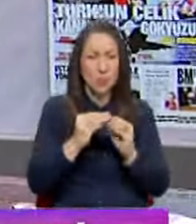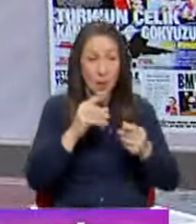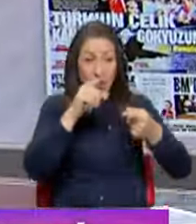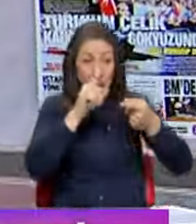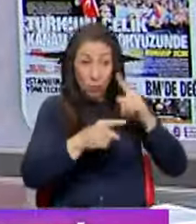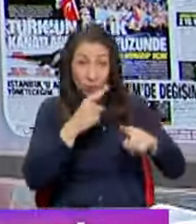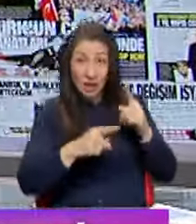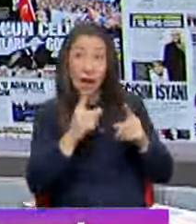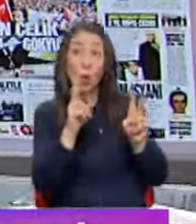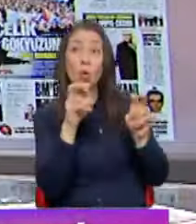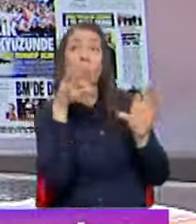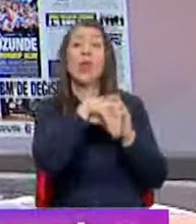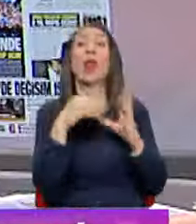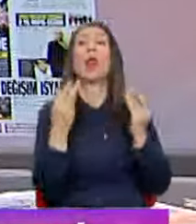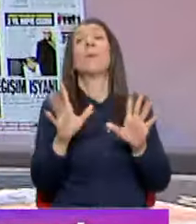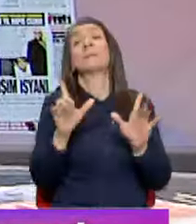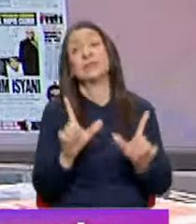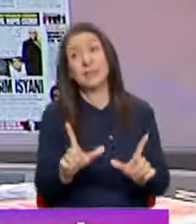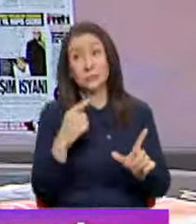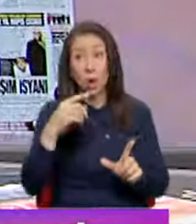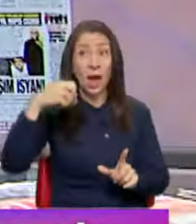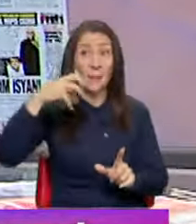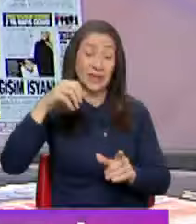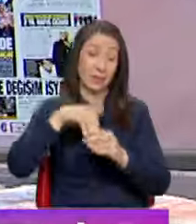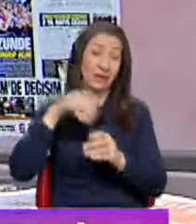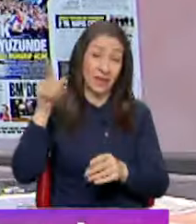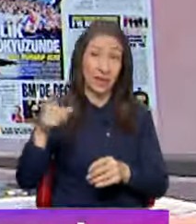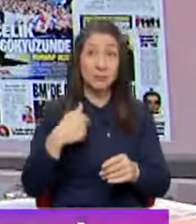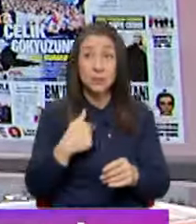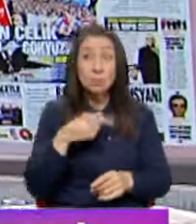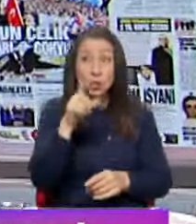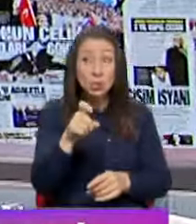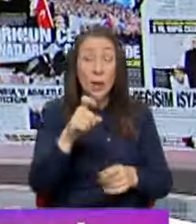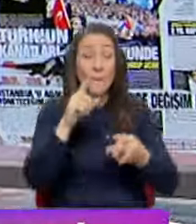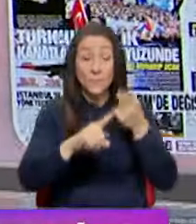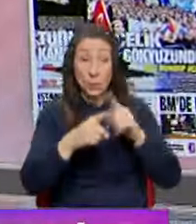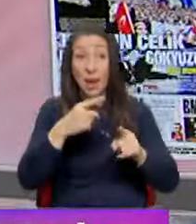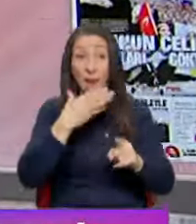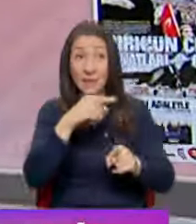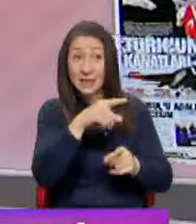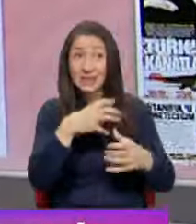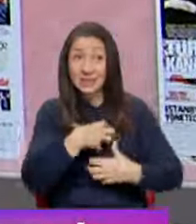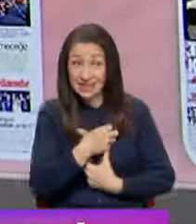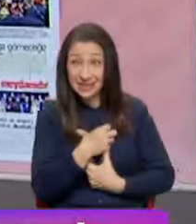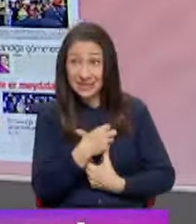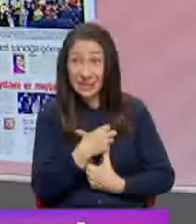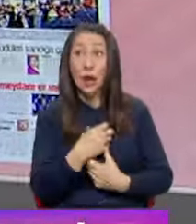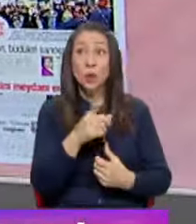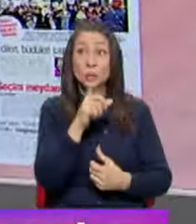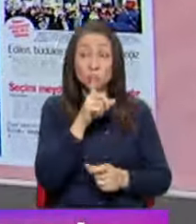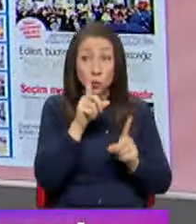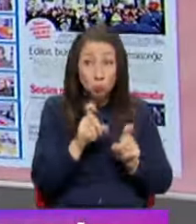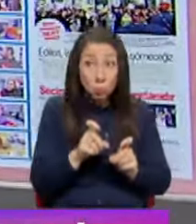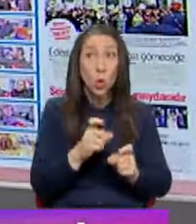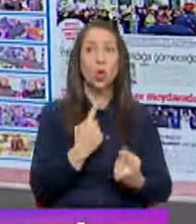Konu olmamalıyım öyle söylüyor AK Parti milletvekili ve bizim de sorumuz siyaset emeklinin derdinde sussun